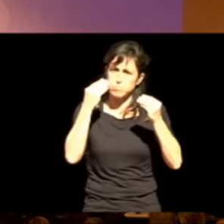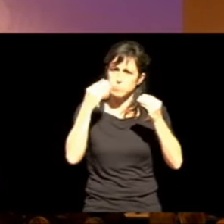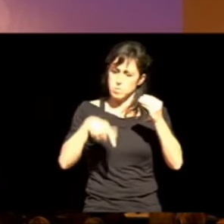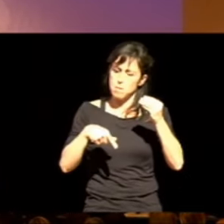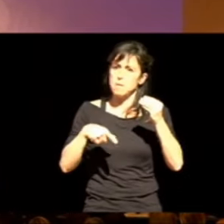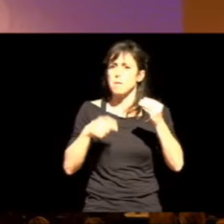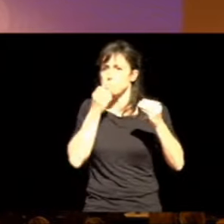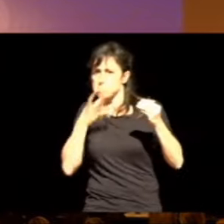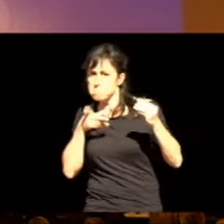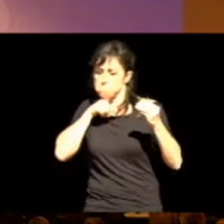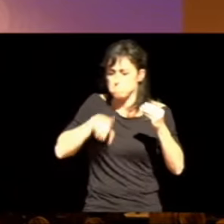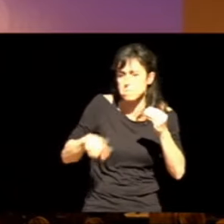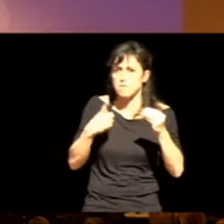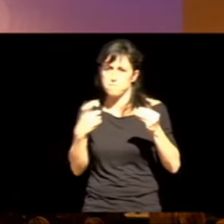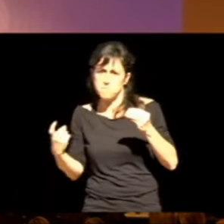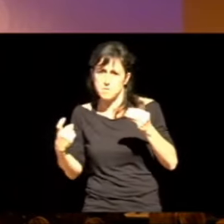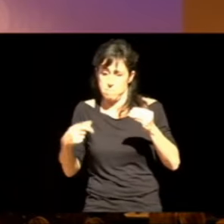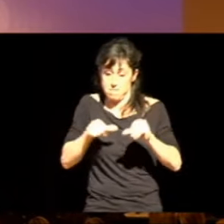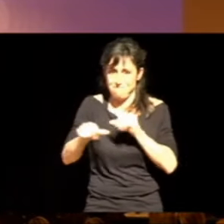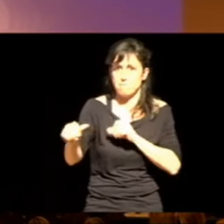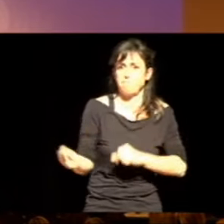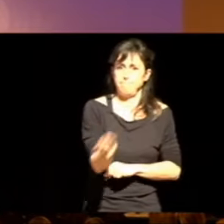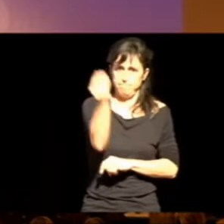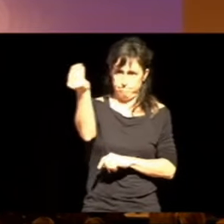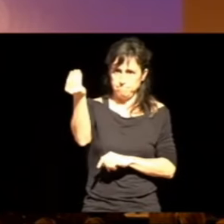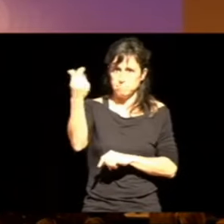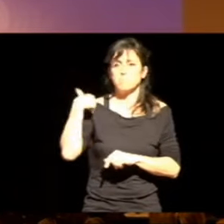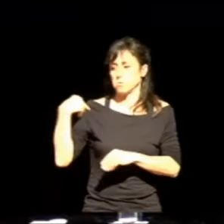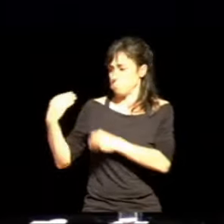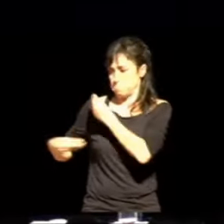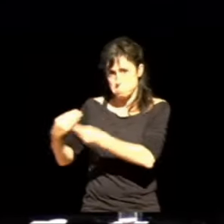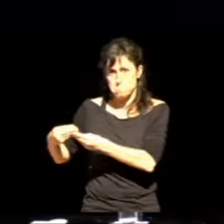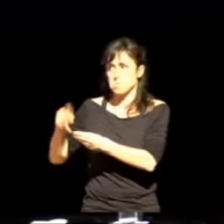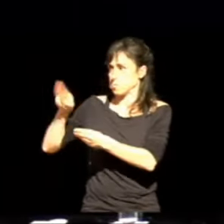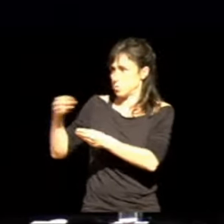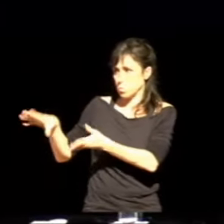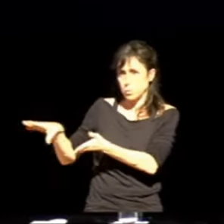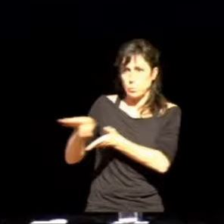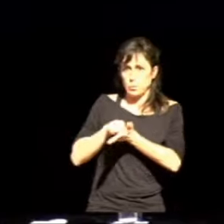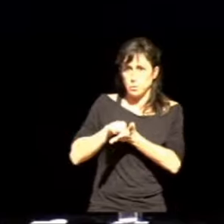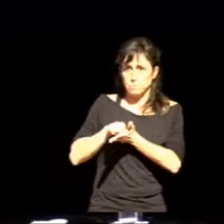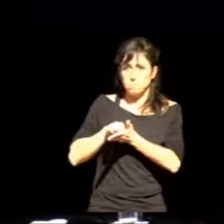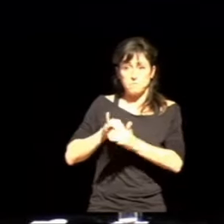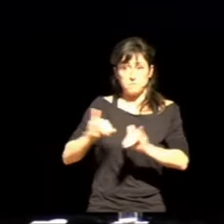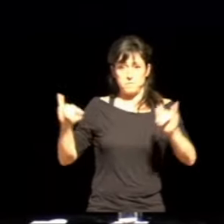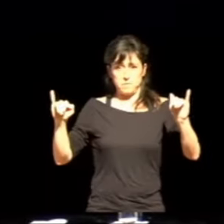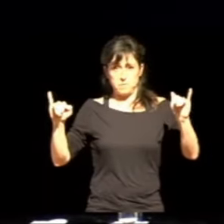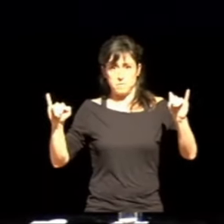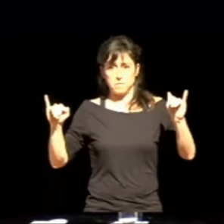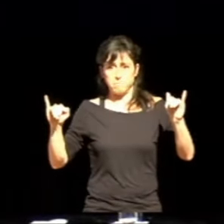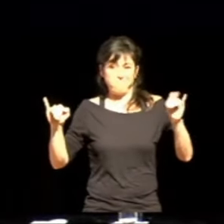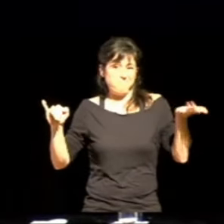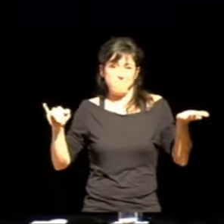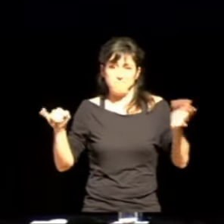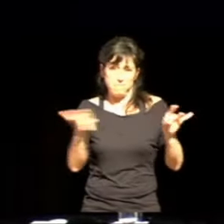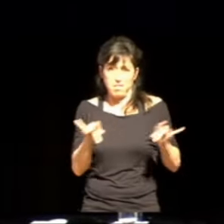bide bakarra, bai? Egin dezakigu hau, emaitza jaso ditzakegu, baina hortan geratzen bada ez du ezertako balio